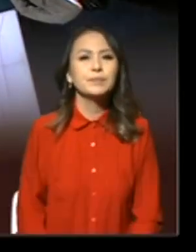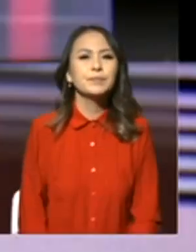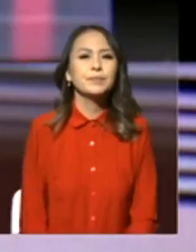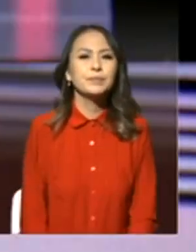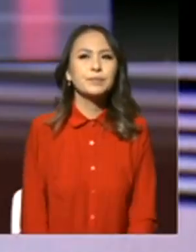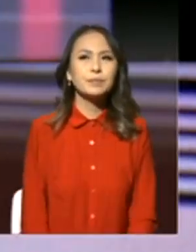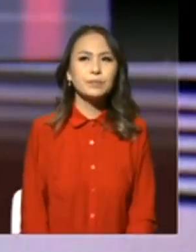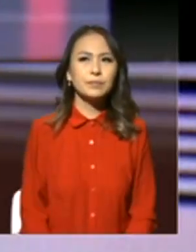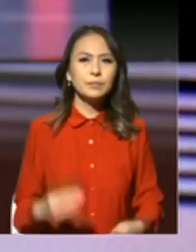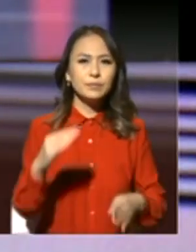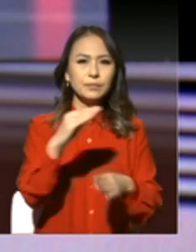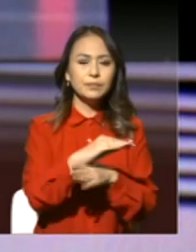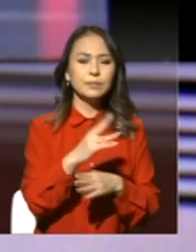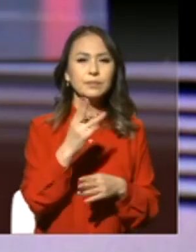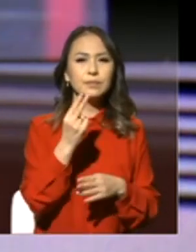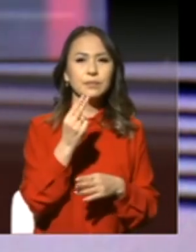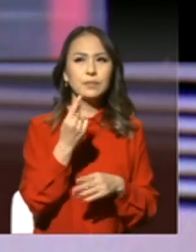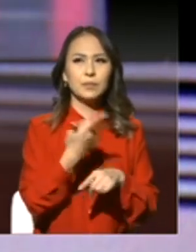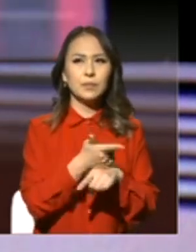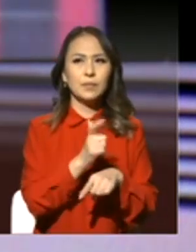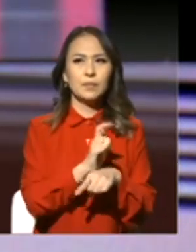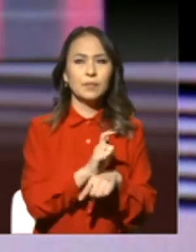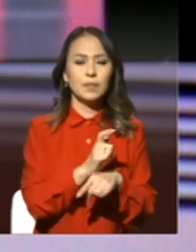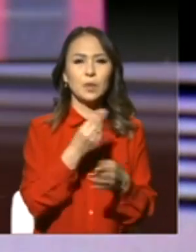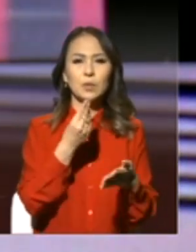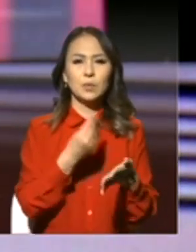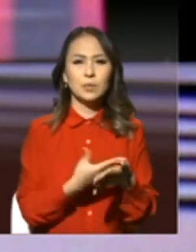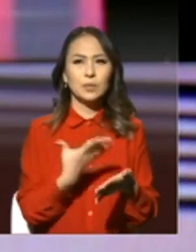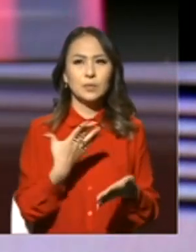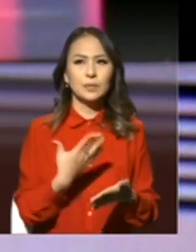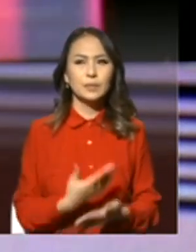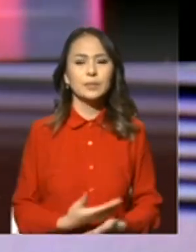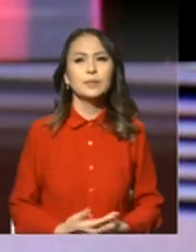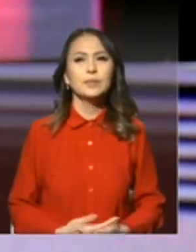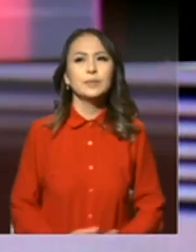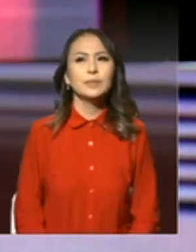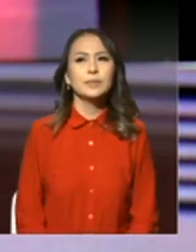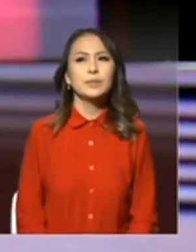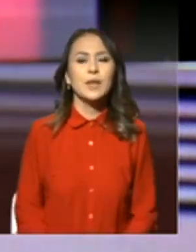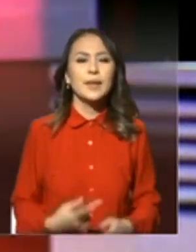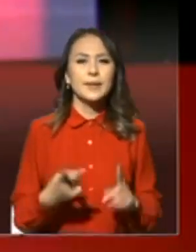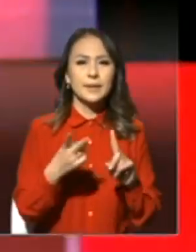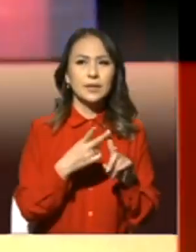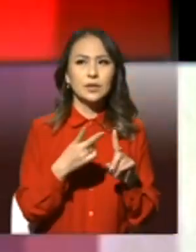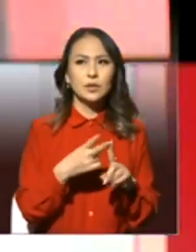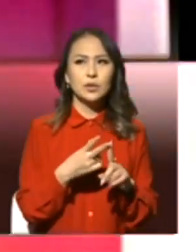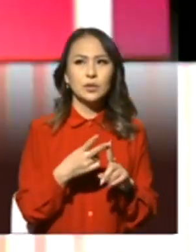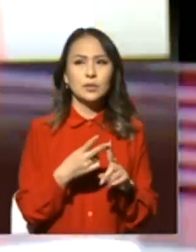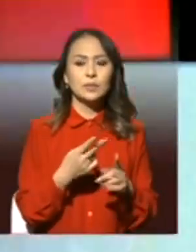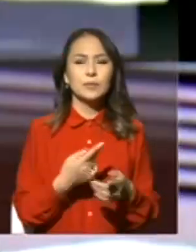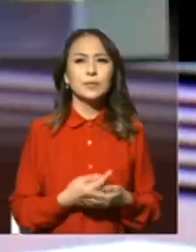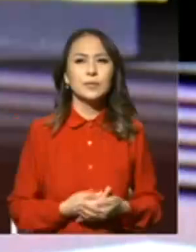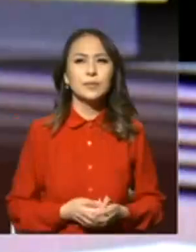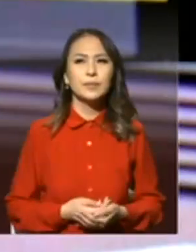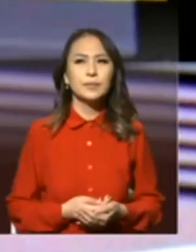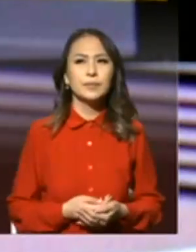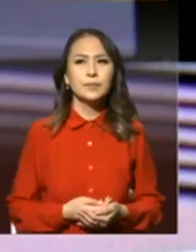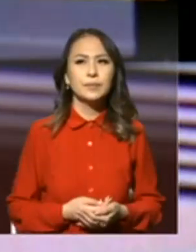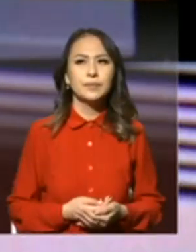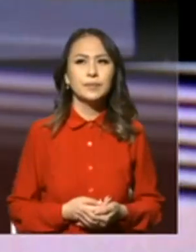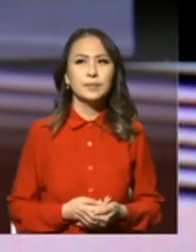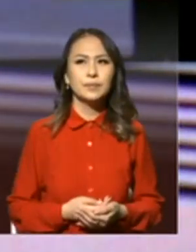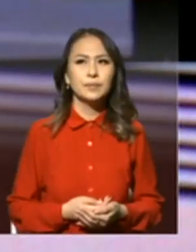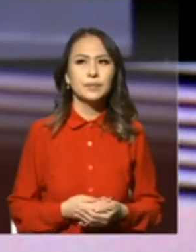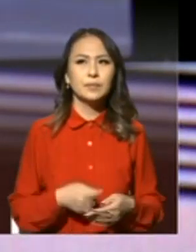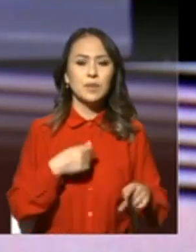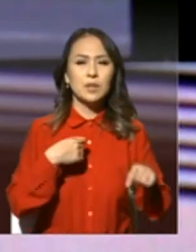көтерген баға сауда көтерінде өте қымбатшылыққа тартады. Екіншіден, Ерғанат, мен сізге айтам, сауда министрі